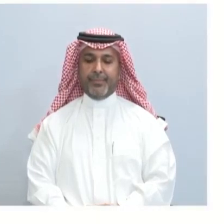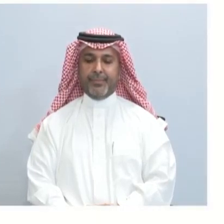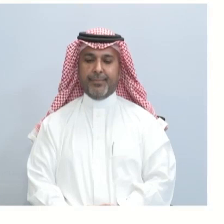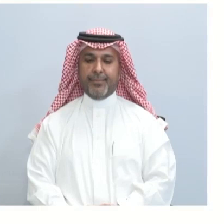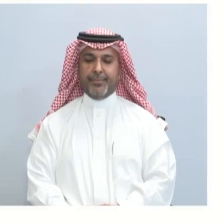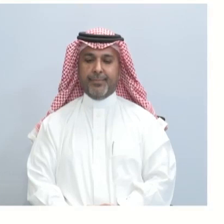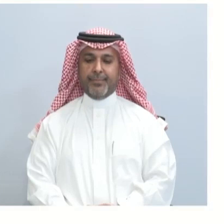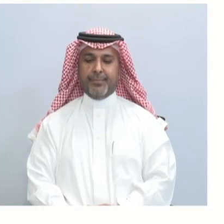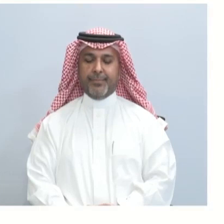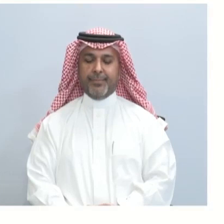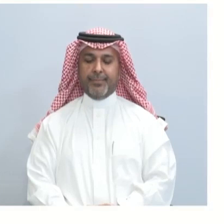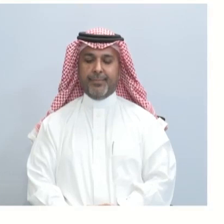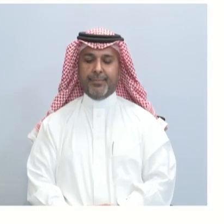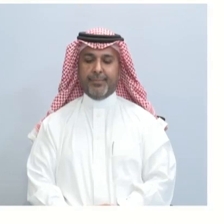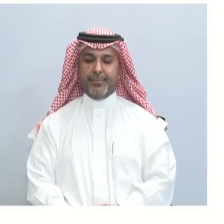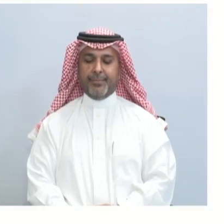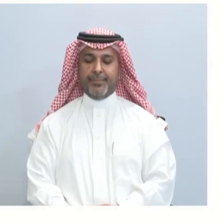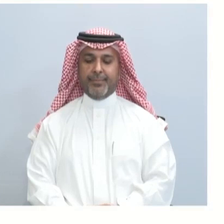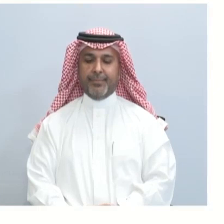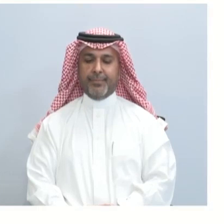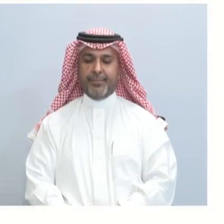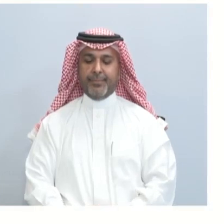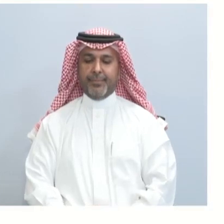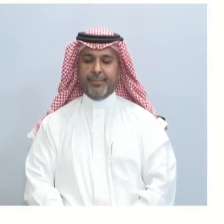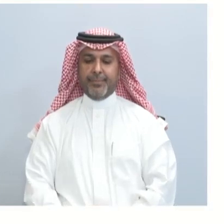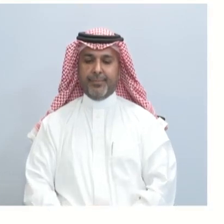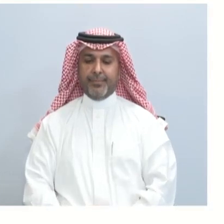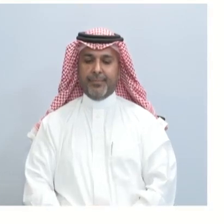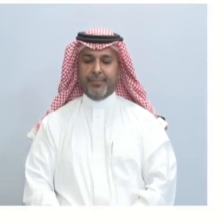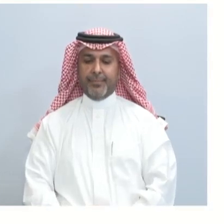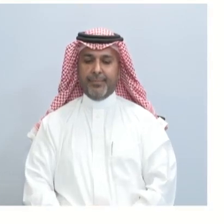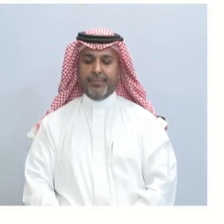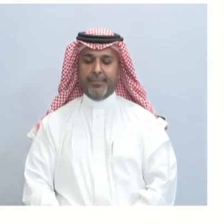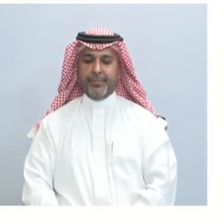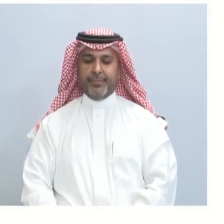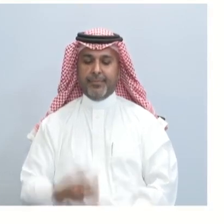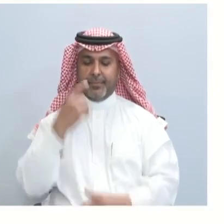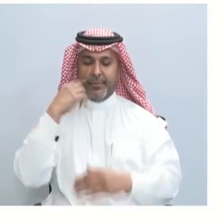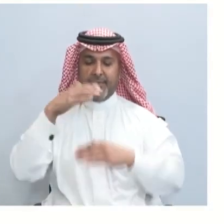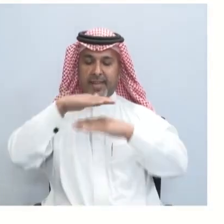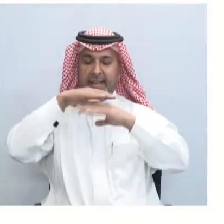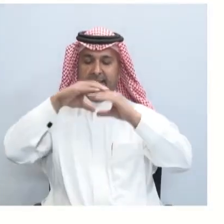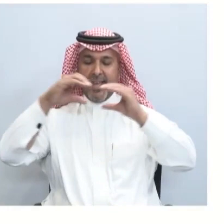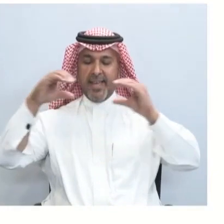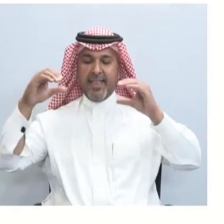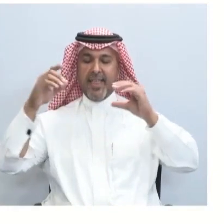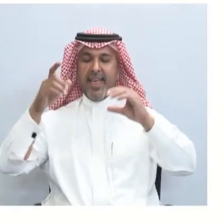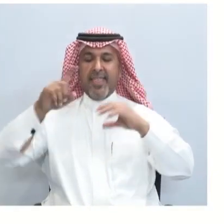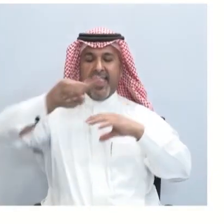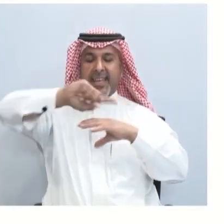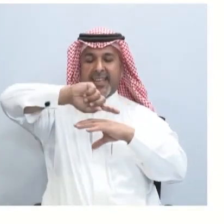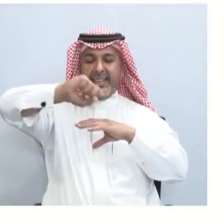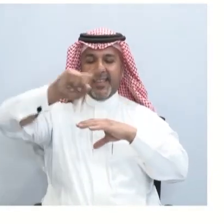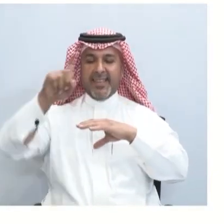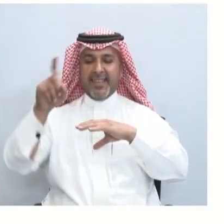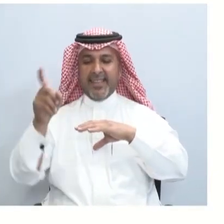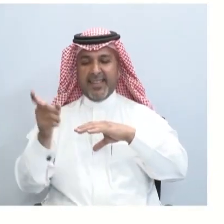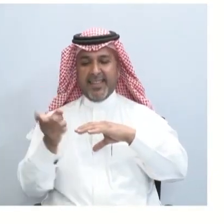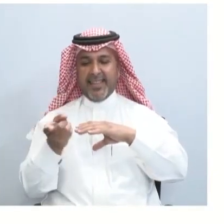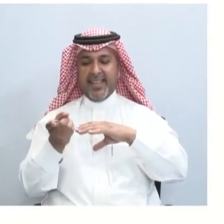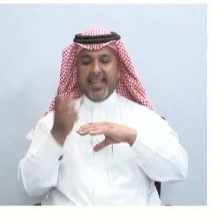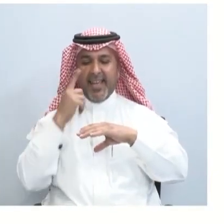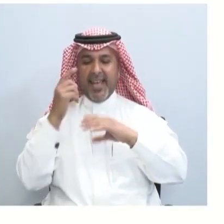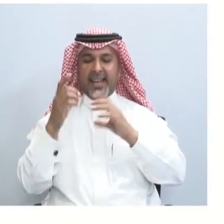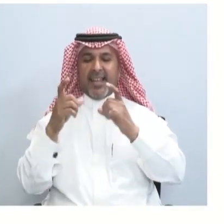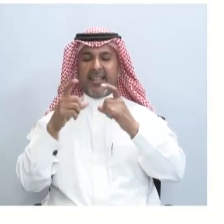ايضا في تحقق من فهمك احسب مساحه كل من الشكلين الاتيين الشكل الثاني في السؤال باء لدينا هذا الشكل نريد ان